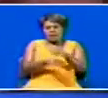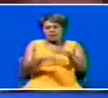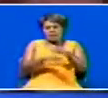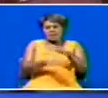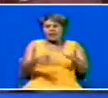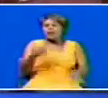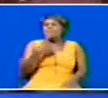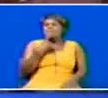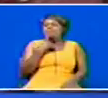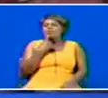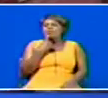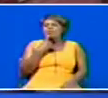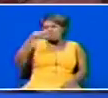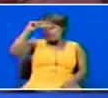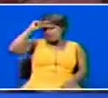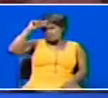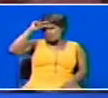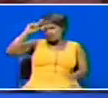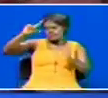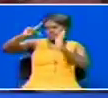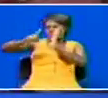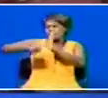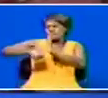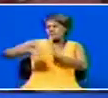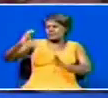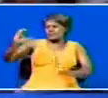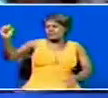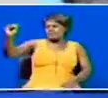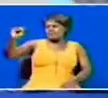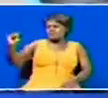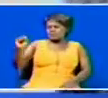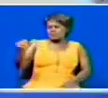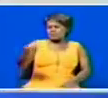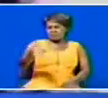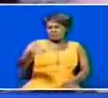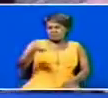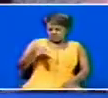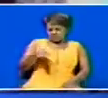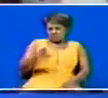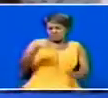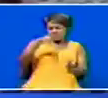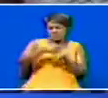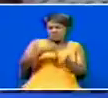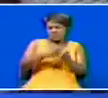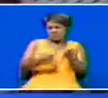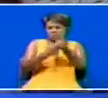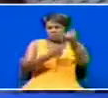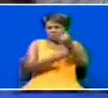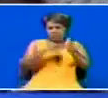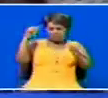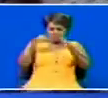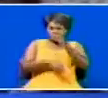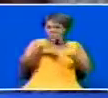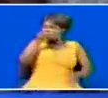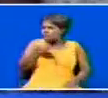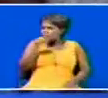rais mstaafu Daniel Arap Moi, na kisha akawa waziri wa mazingira. Nyenze alikuwa miongoni mwa wafuasi sugu wa chama cha KANU,